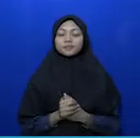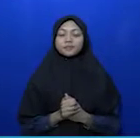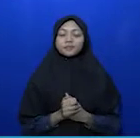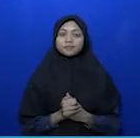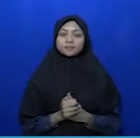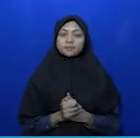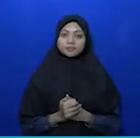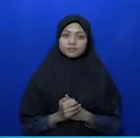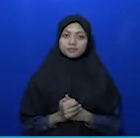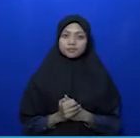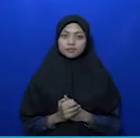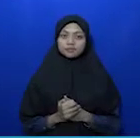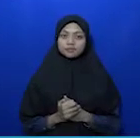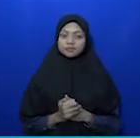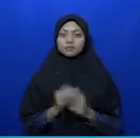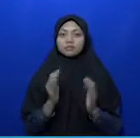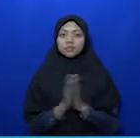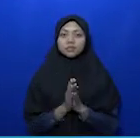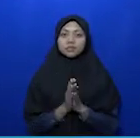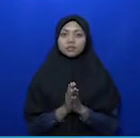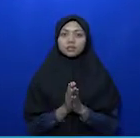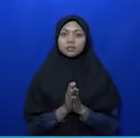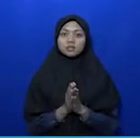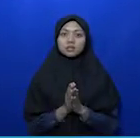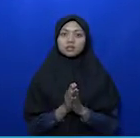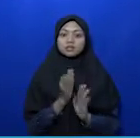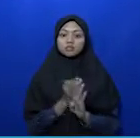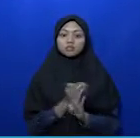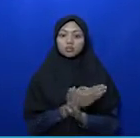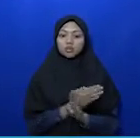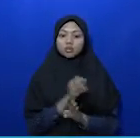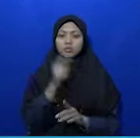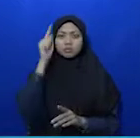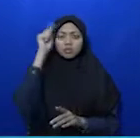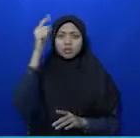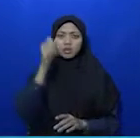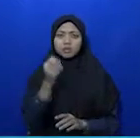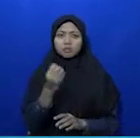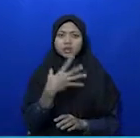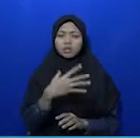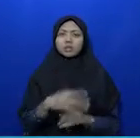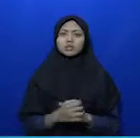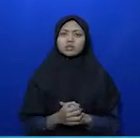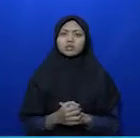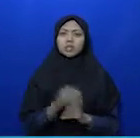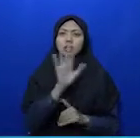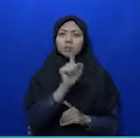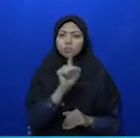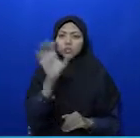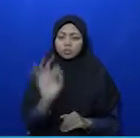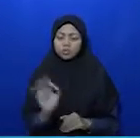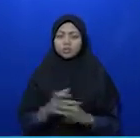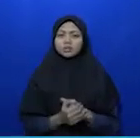pemerintah Indonesia tadi. Dan di awal pemerintah sudah komitmen gitu ya, dari 51%